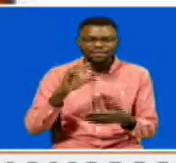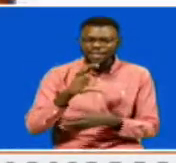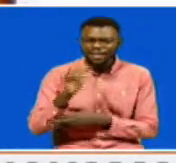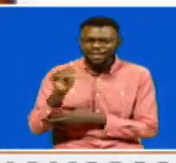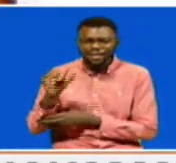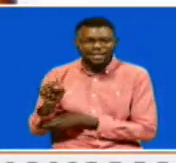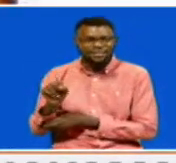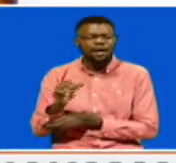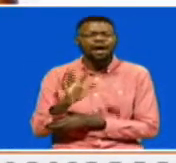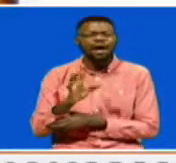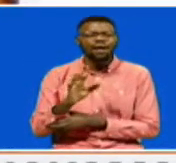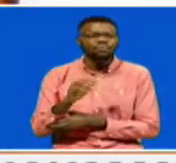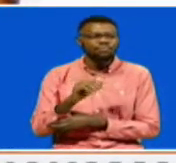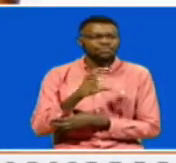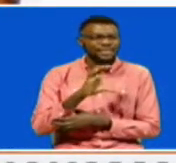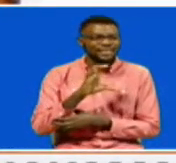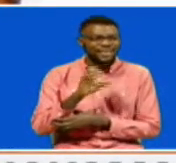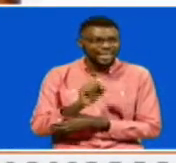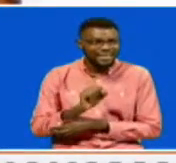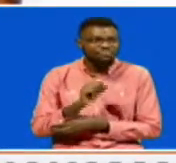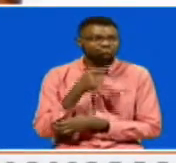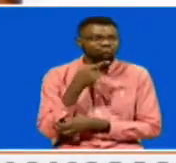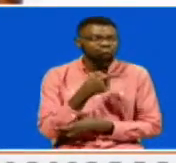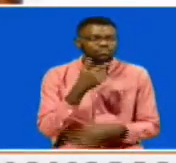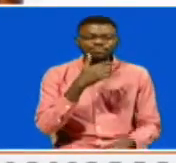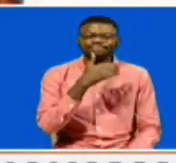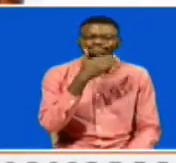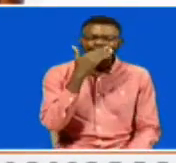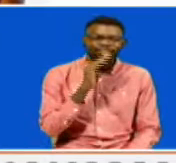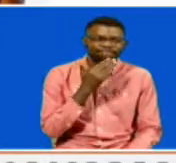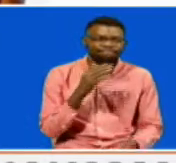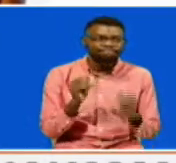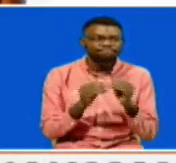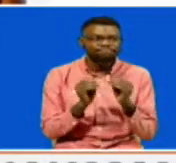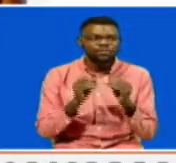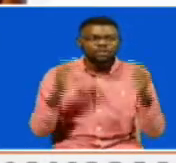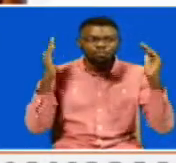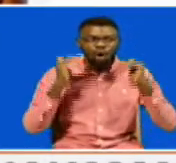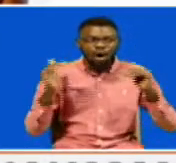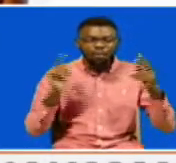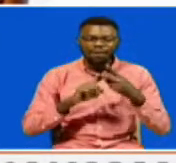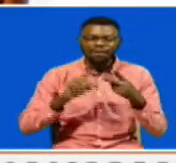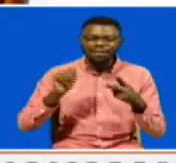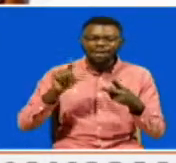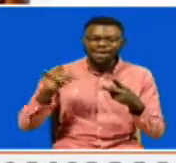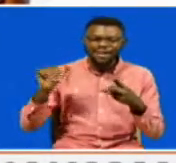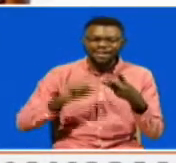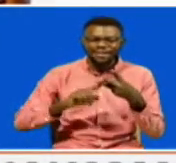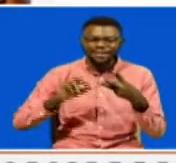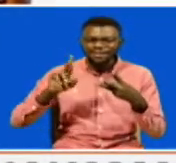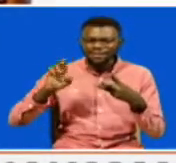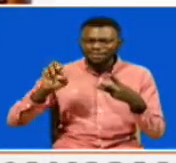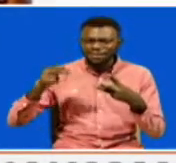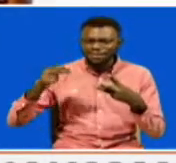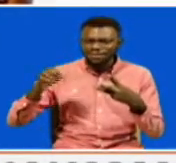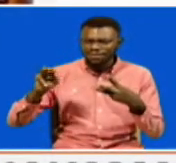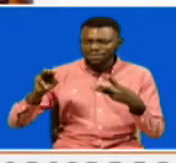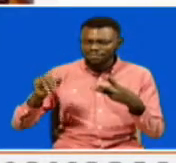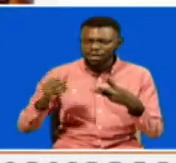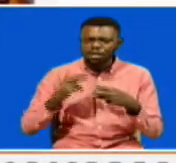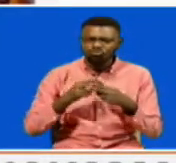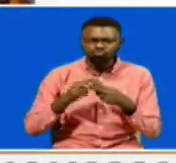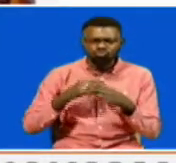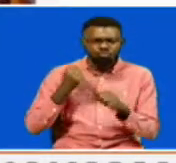mwandamizi Musalia Mudavadi pia alikutana nao Isaac Mwaura, Sharif Ali na Rehema Hassan wanaopaswa kufanya kazi